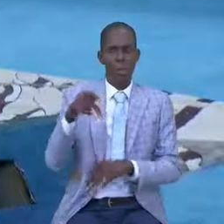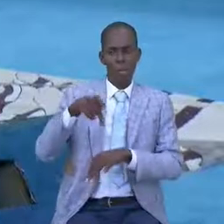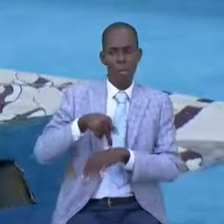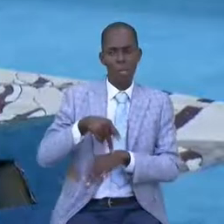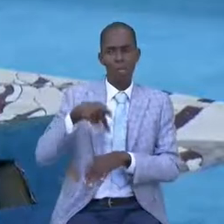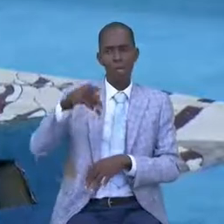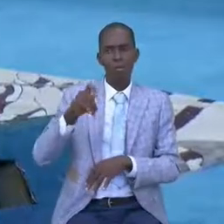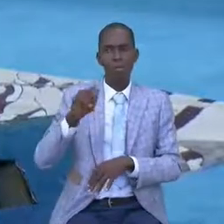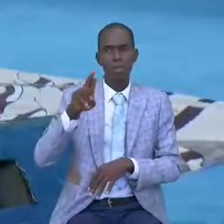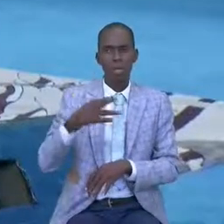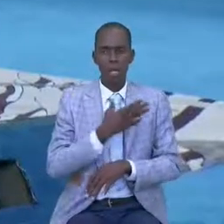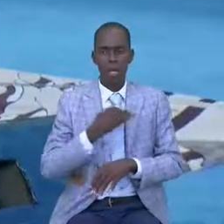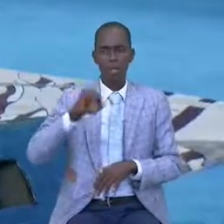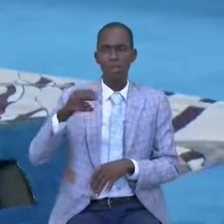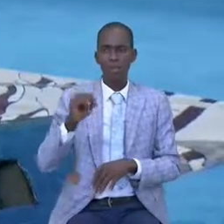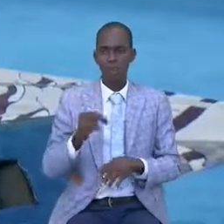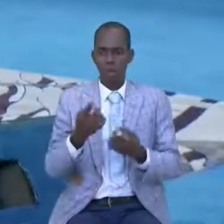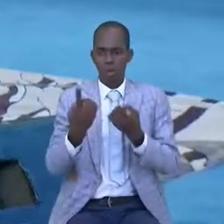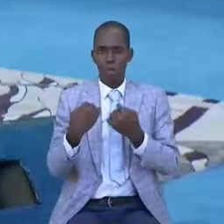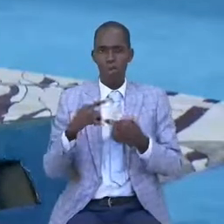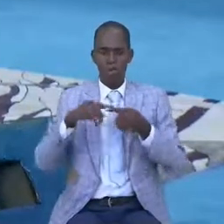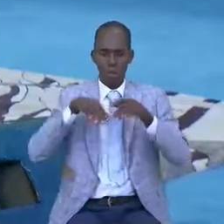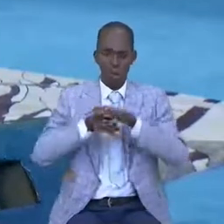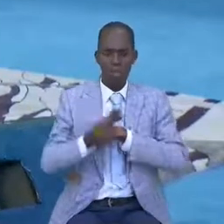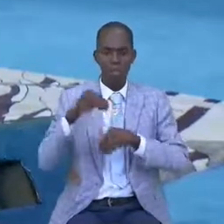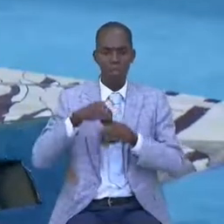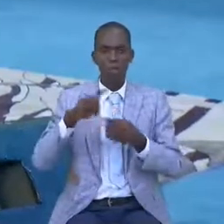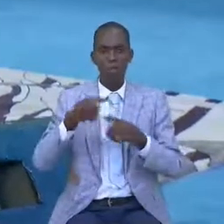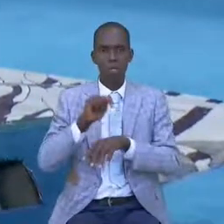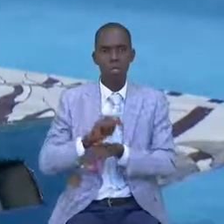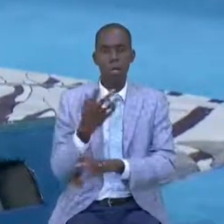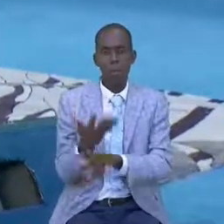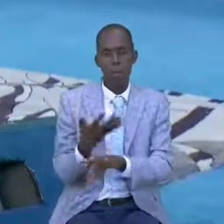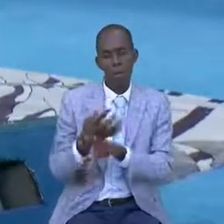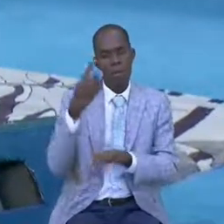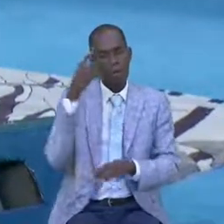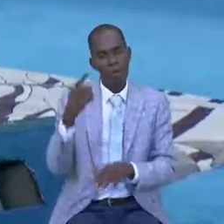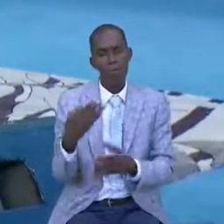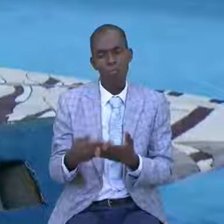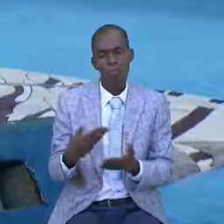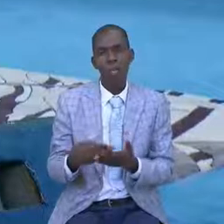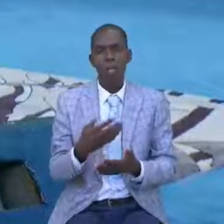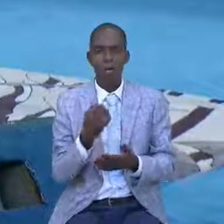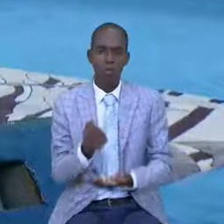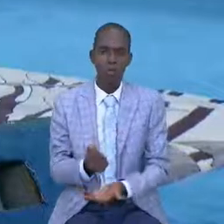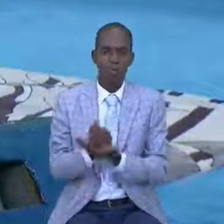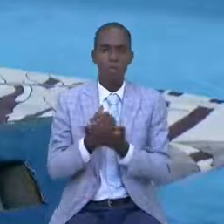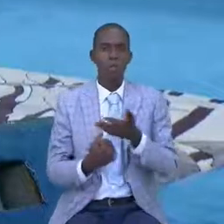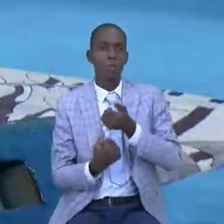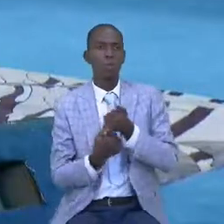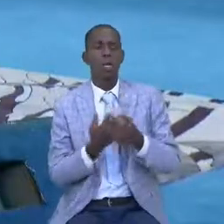temple. Verset 3, cet homme voyant Pierre et Jean qui allaient y entrer, leur